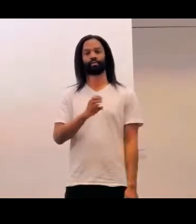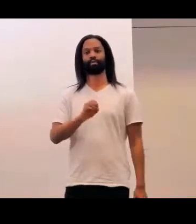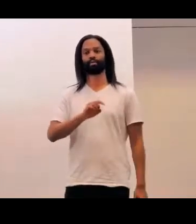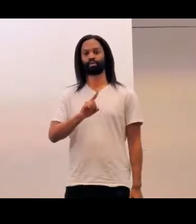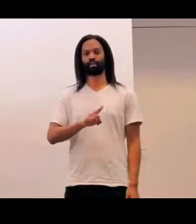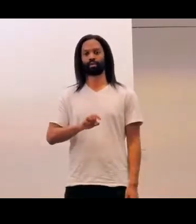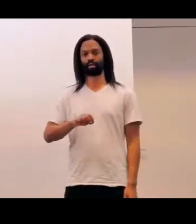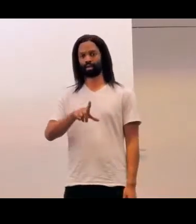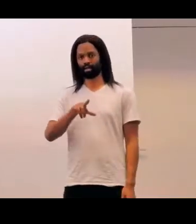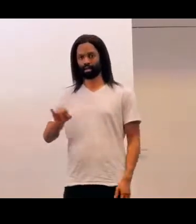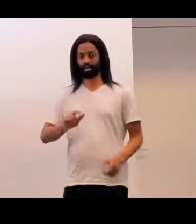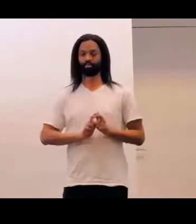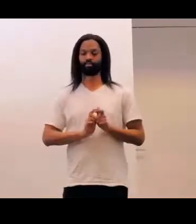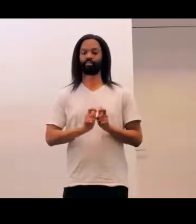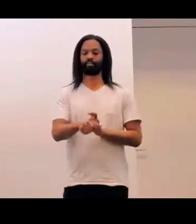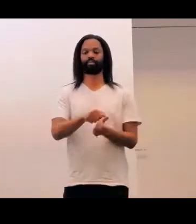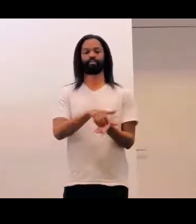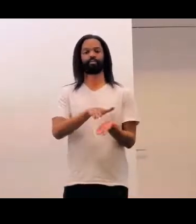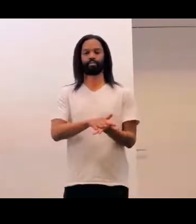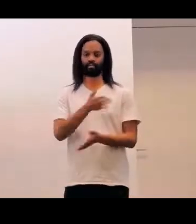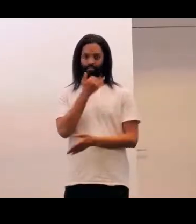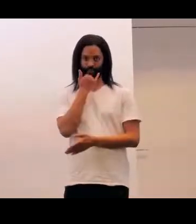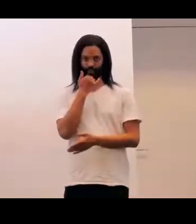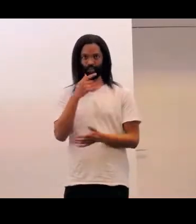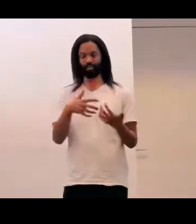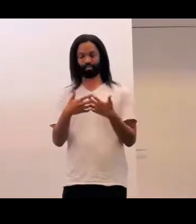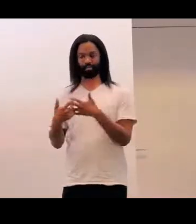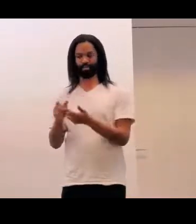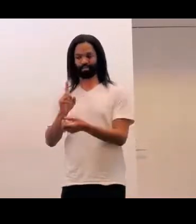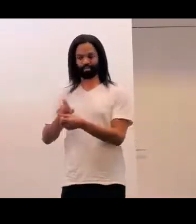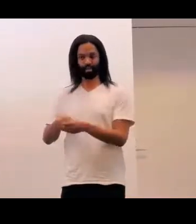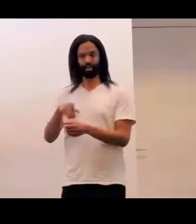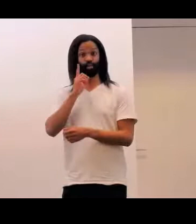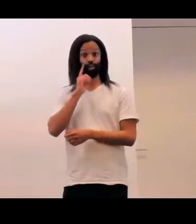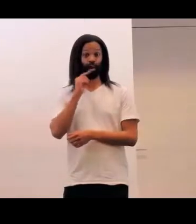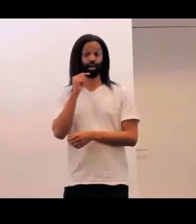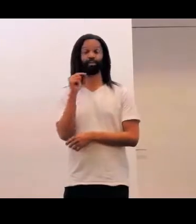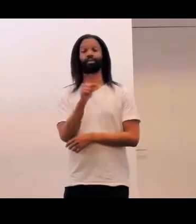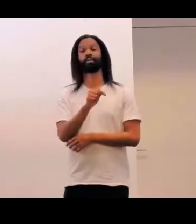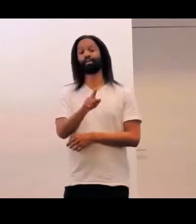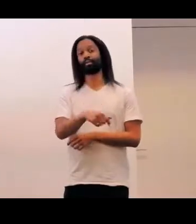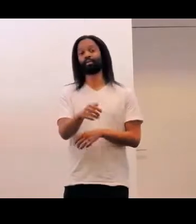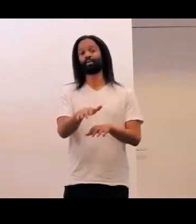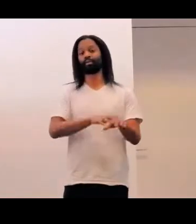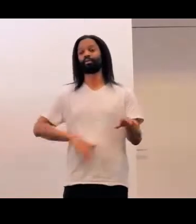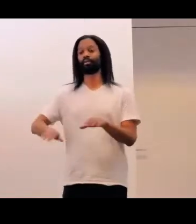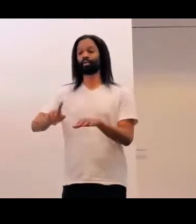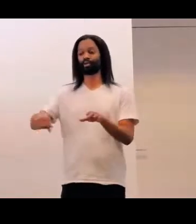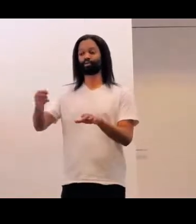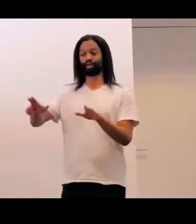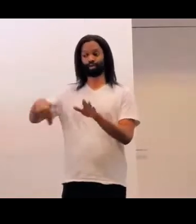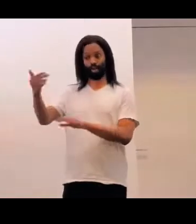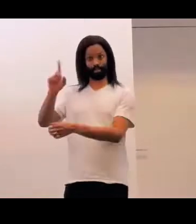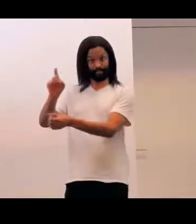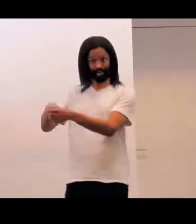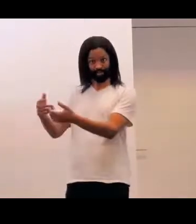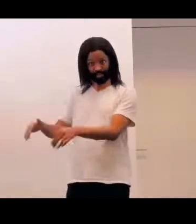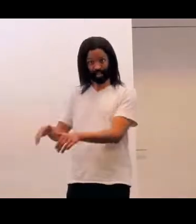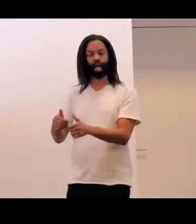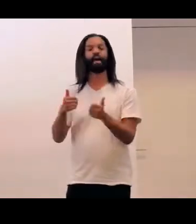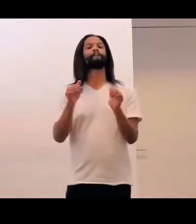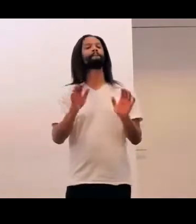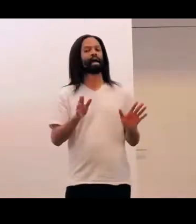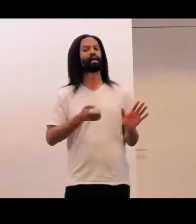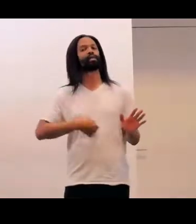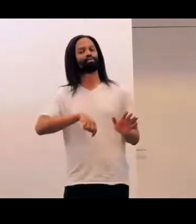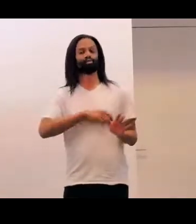adhérer au dispositif, puisqu'elle a adhéré au dispositif qui est mis en place d'un autre côté en parallèle par l'éducation nationale, mais que nous allons intégrer,